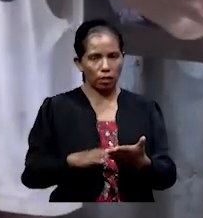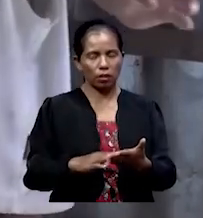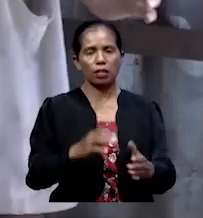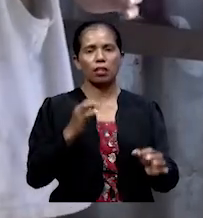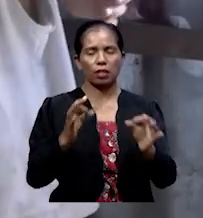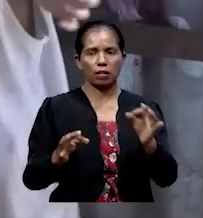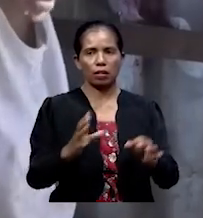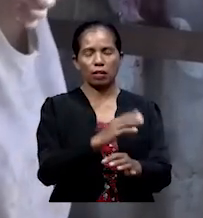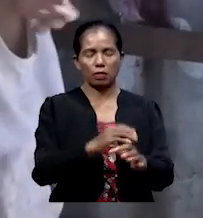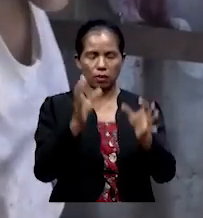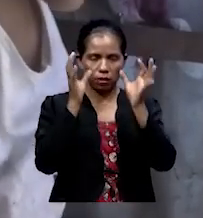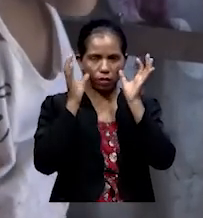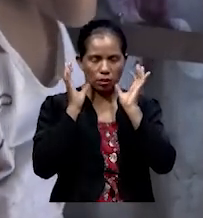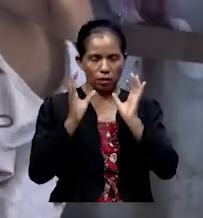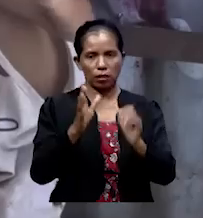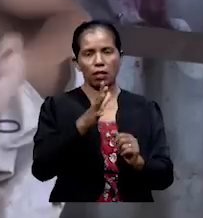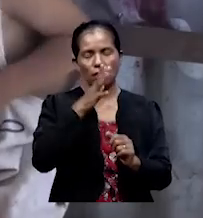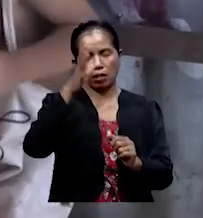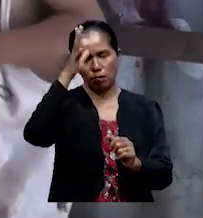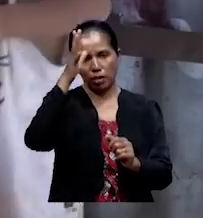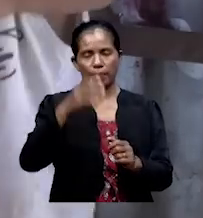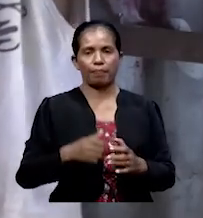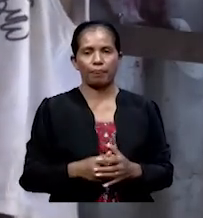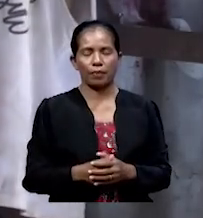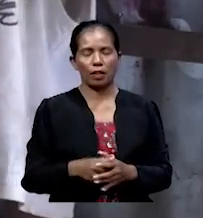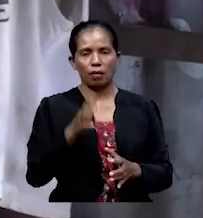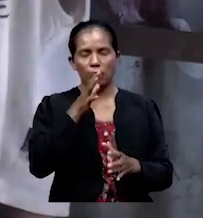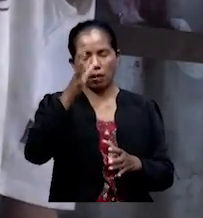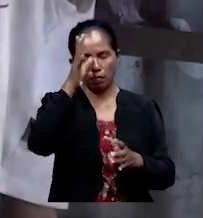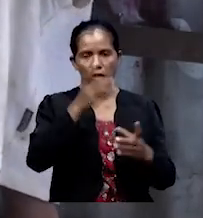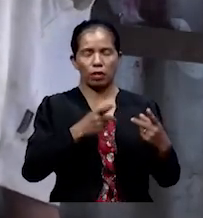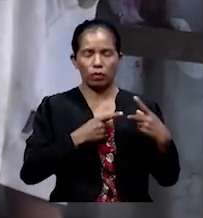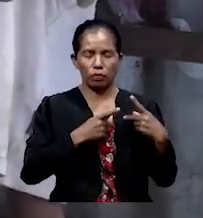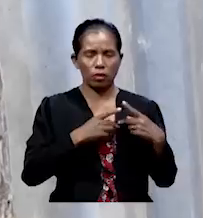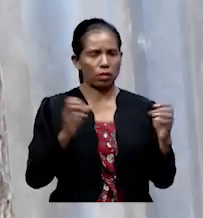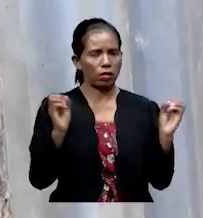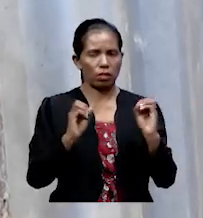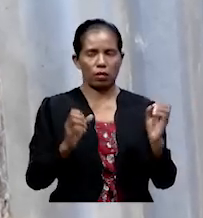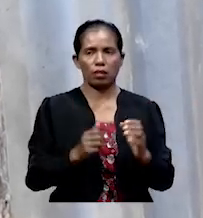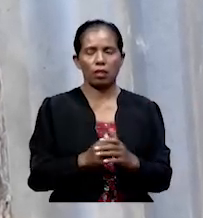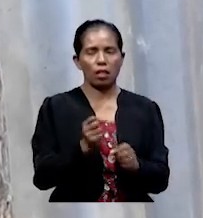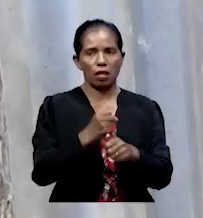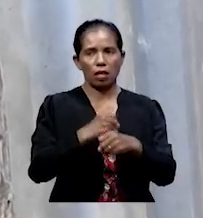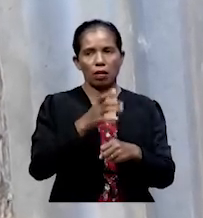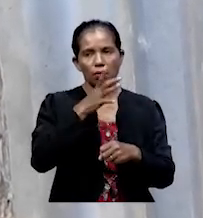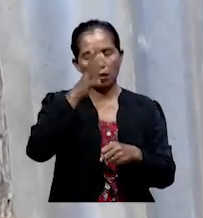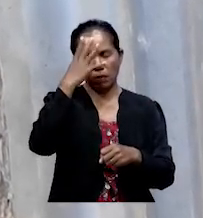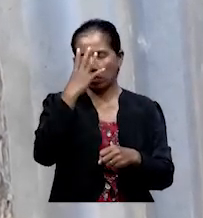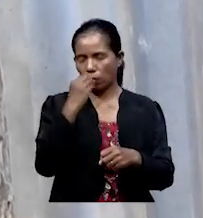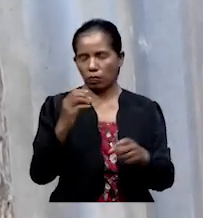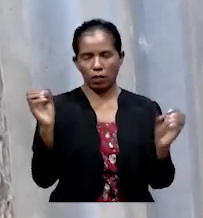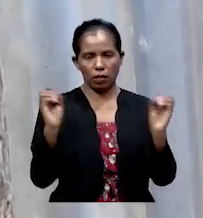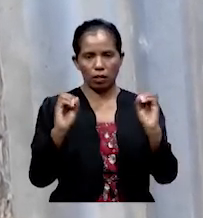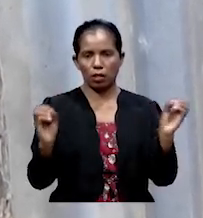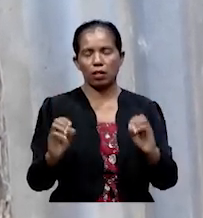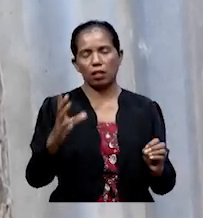Markamos sinal tristeza ye inang amang nyoin. Inang amang ne fuan sel hak mate. Halo inang amang toba la dukur, tamba